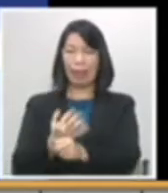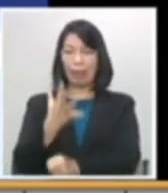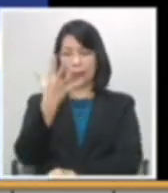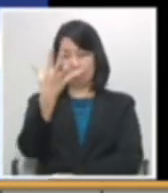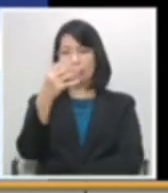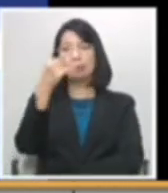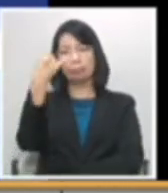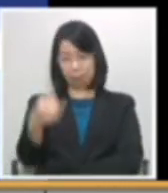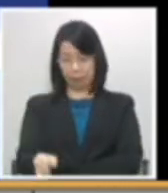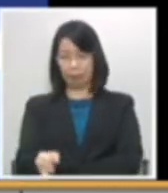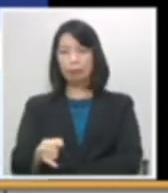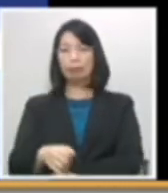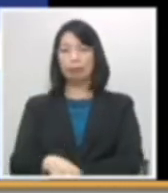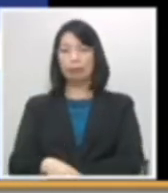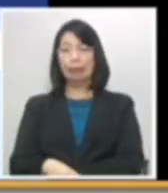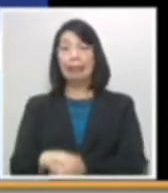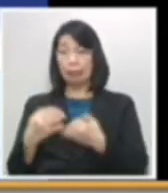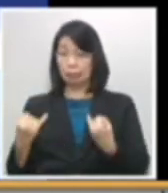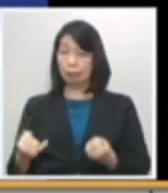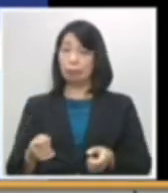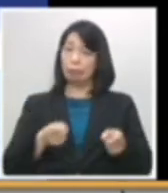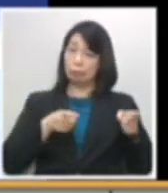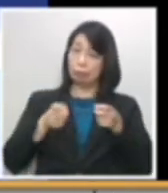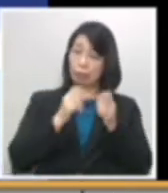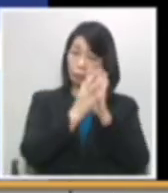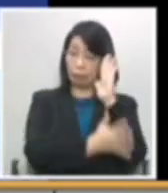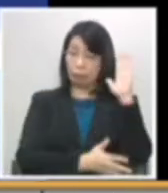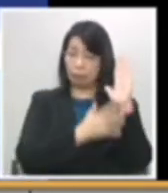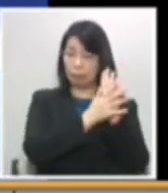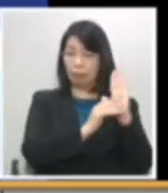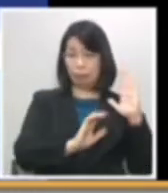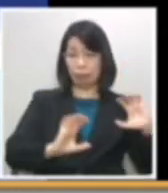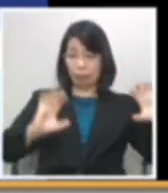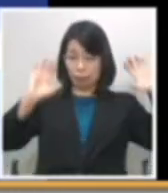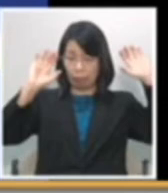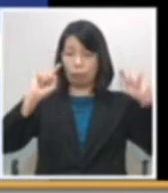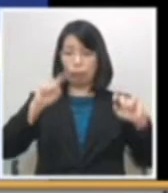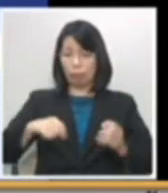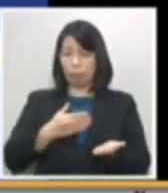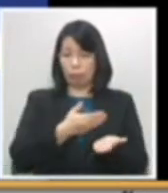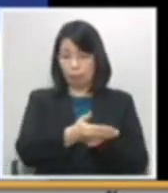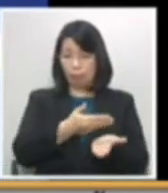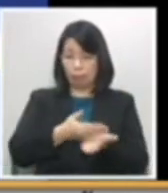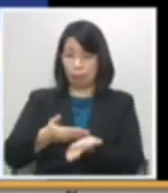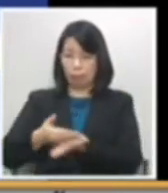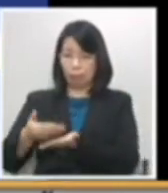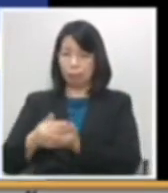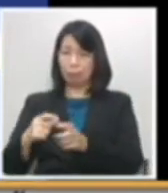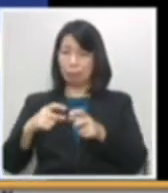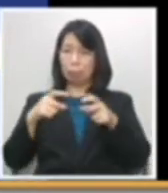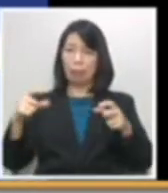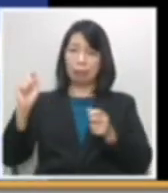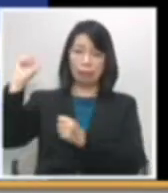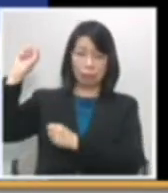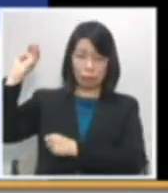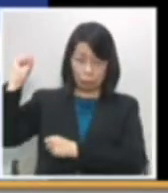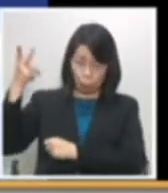การบริหารประเทศรัฐต้องใช้จ่ายงบประมาณส่วนนี้ผ่านบัตรสวัสดิการ